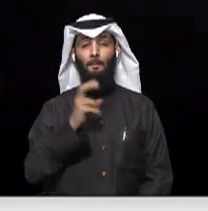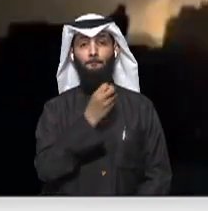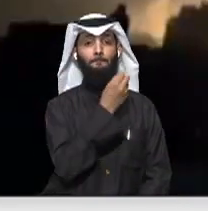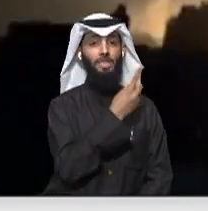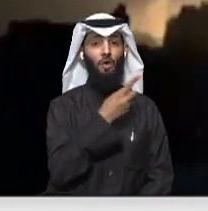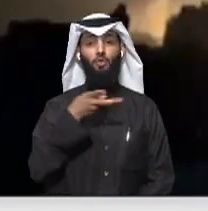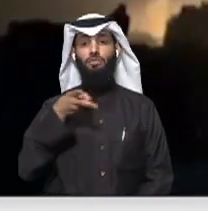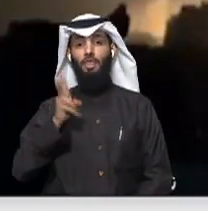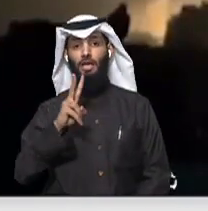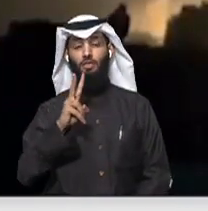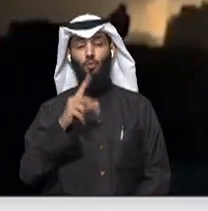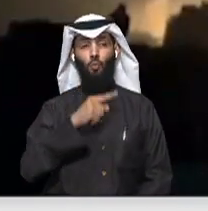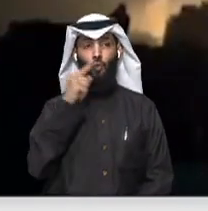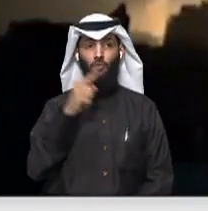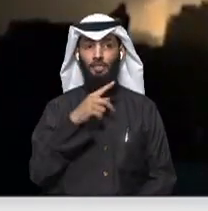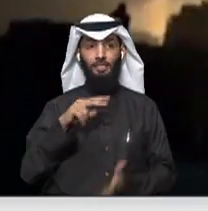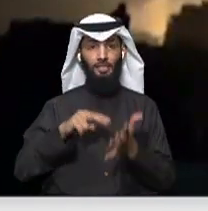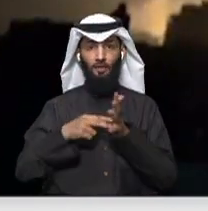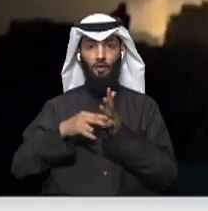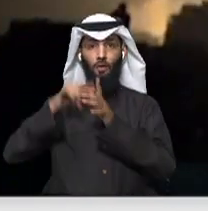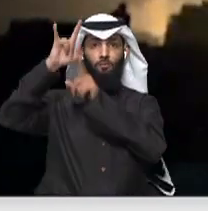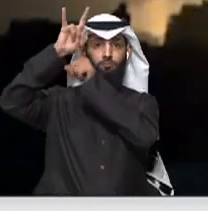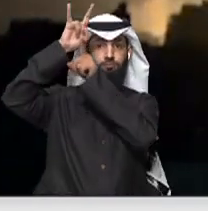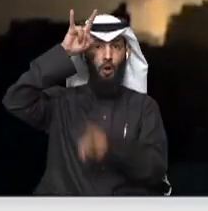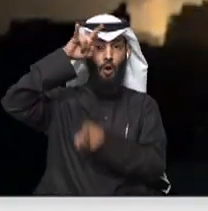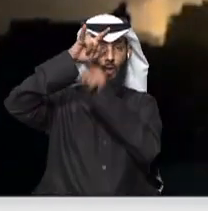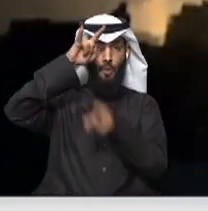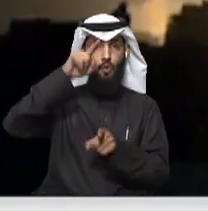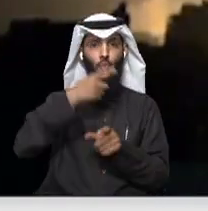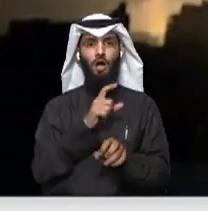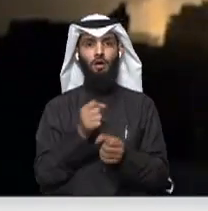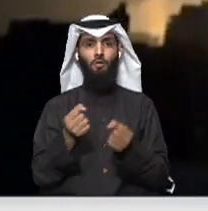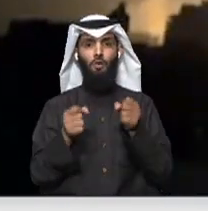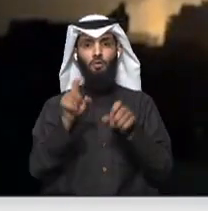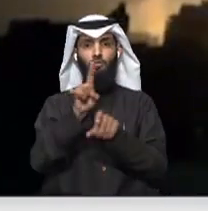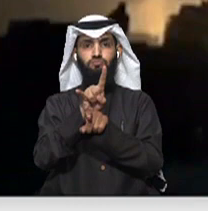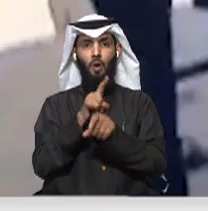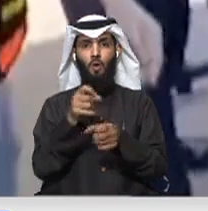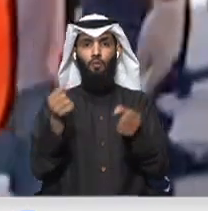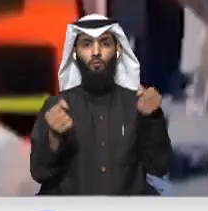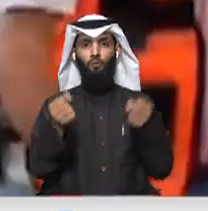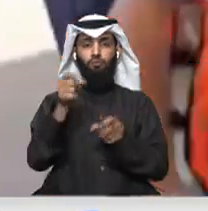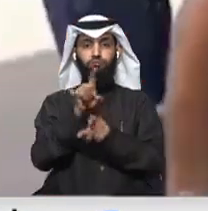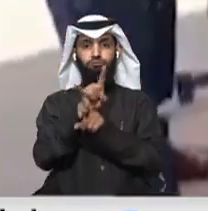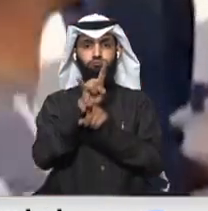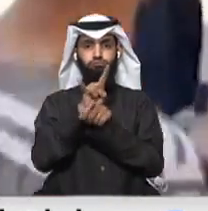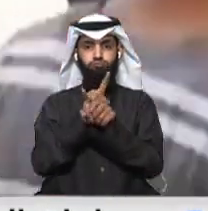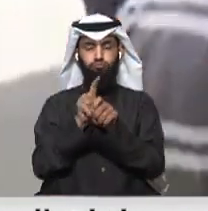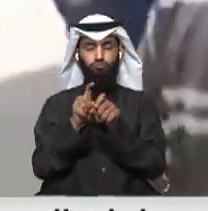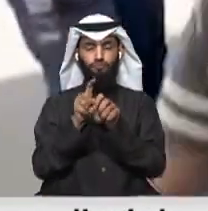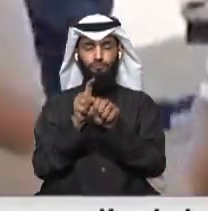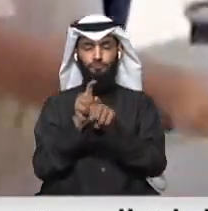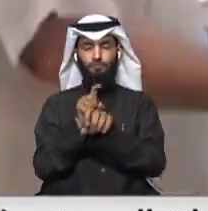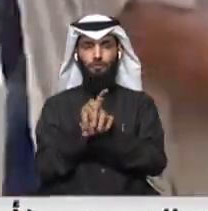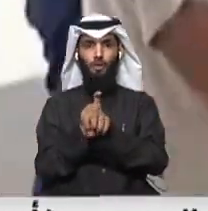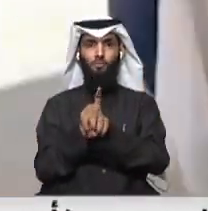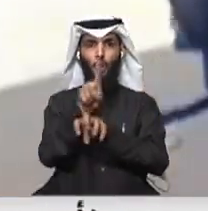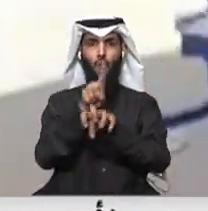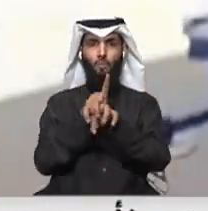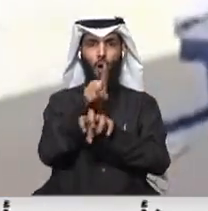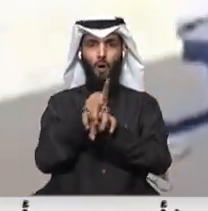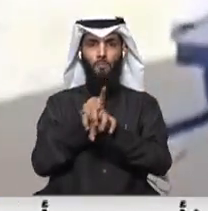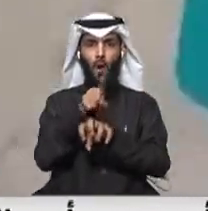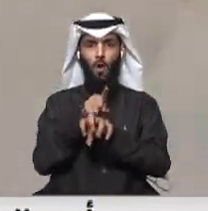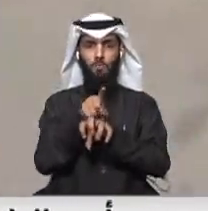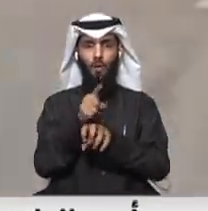عبر شن عشرات الغارات الجوية والقصف المدفعي وسط تركيز العدوان على خان يونس، مستهدفة منازل